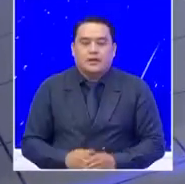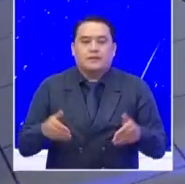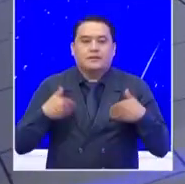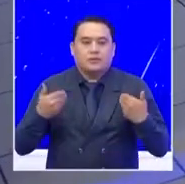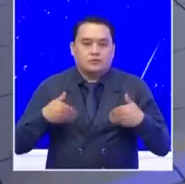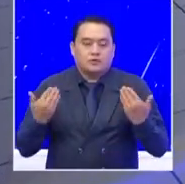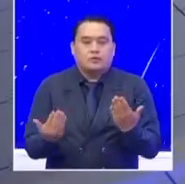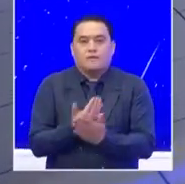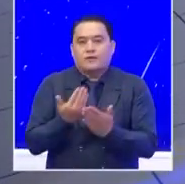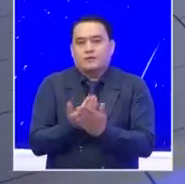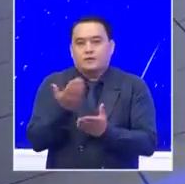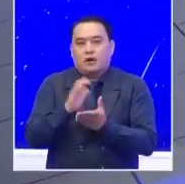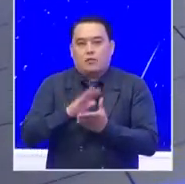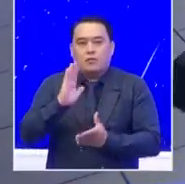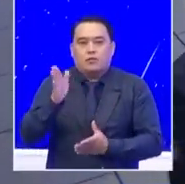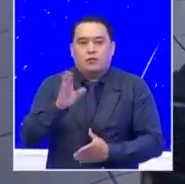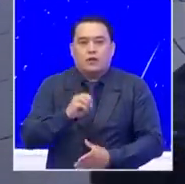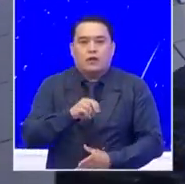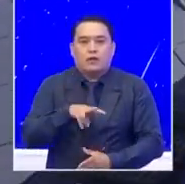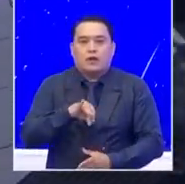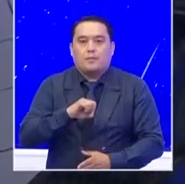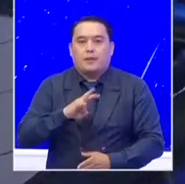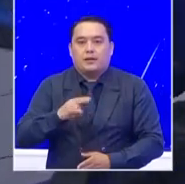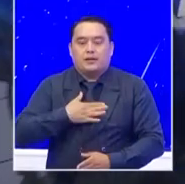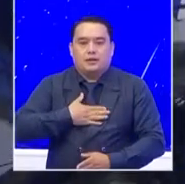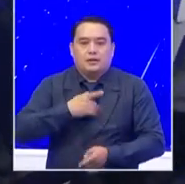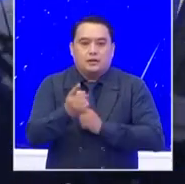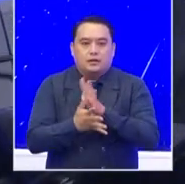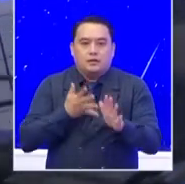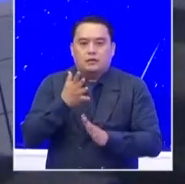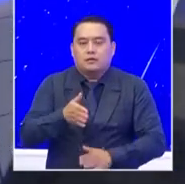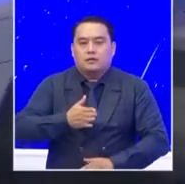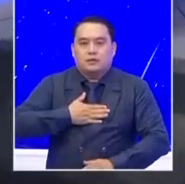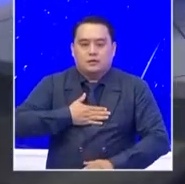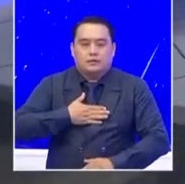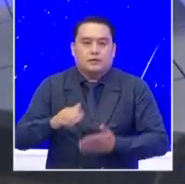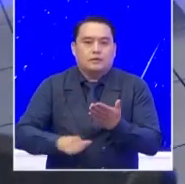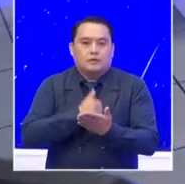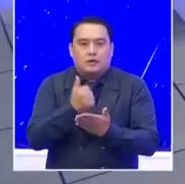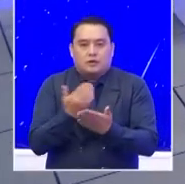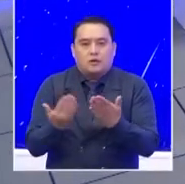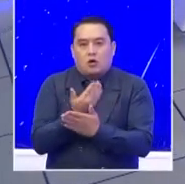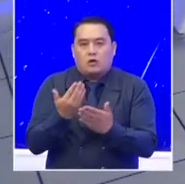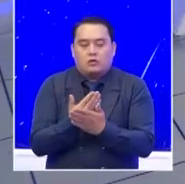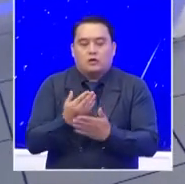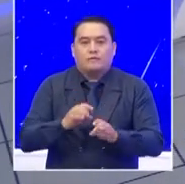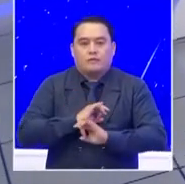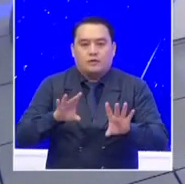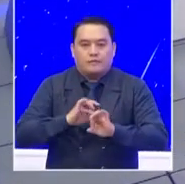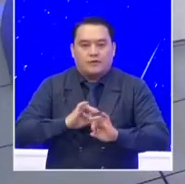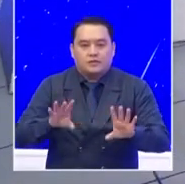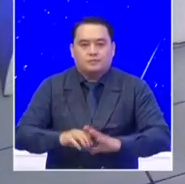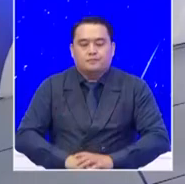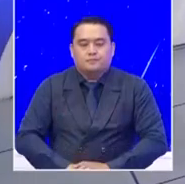Здравствуйте! Время новостей на телеканале ЖТСУ. В студии Еламан Раимбеков, и сурдоперевод обеспечивает Марат Жумабеков. И в начале выпуска коротко о